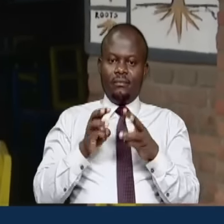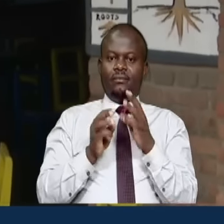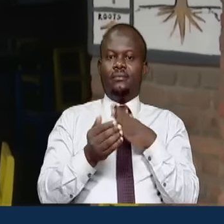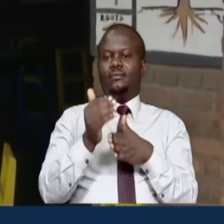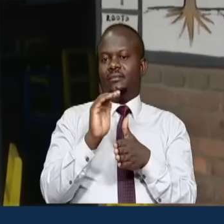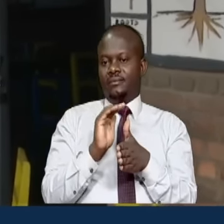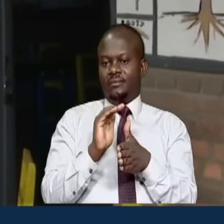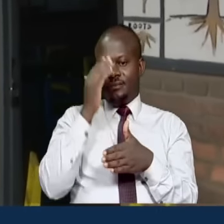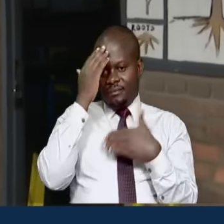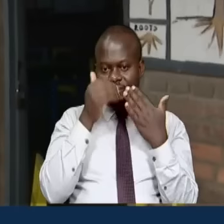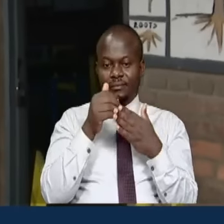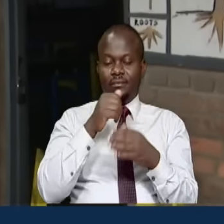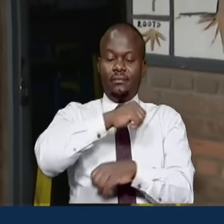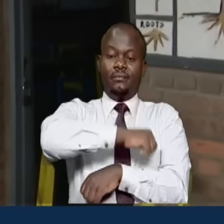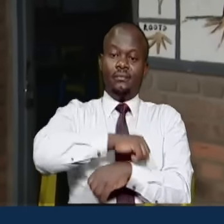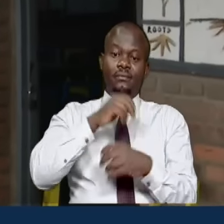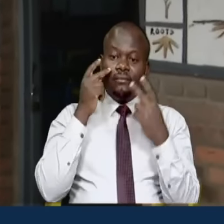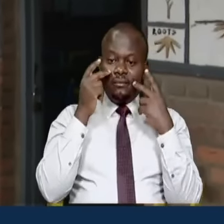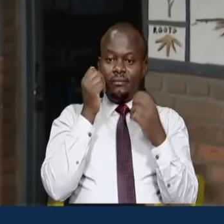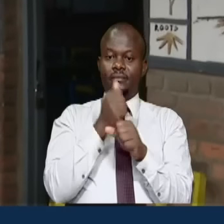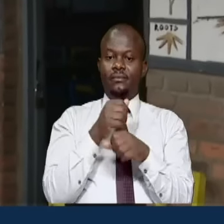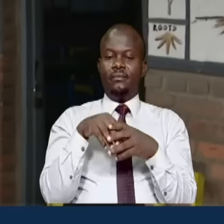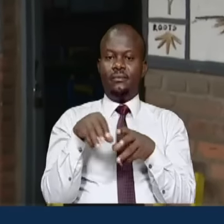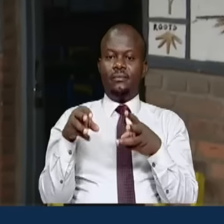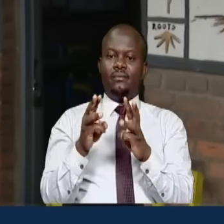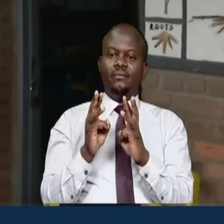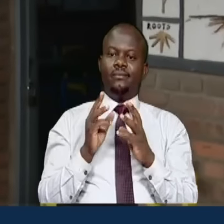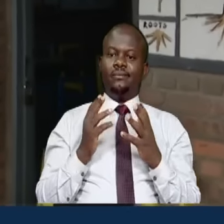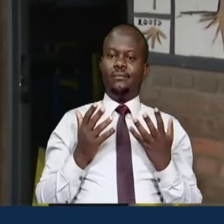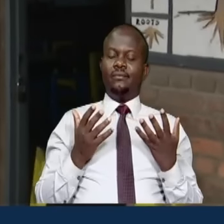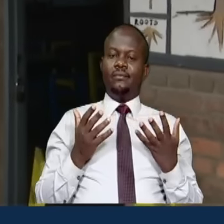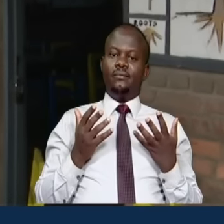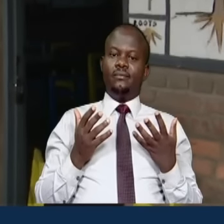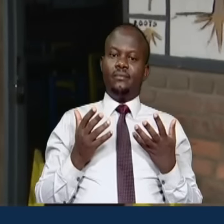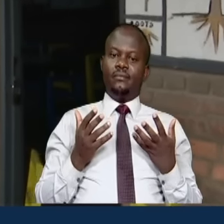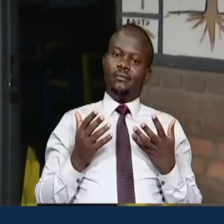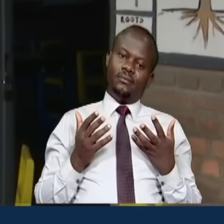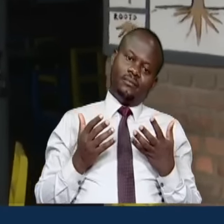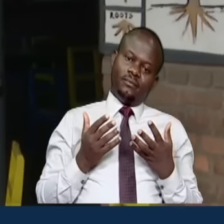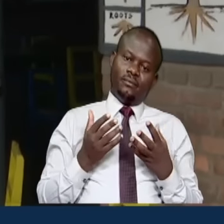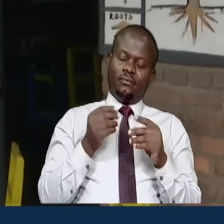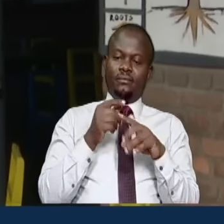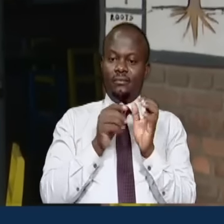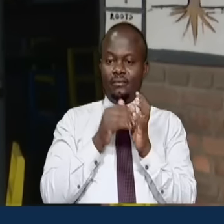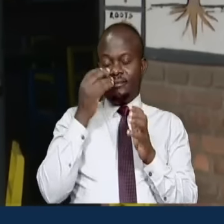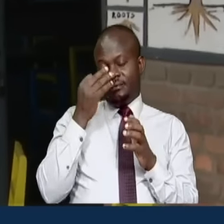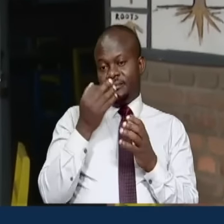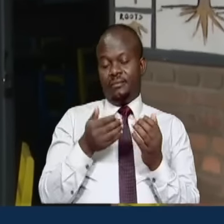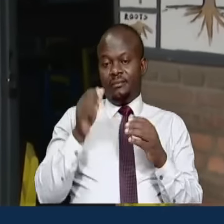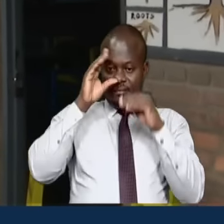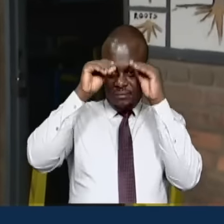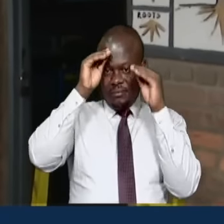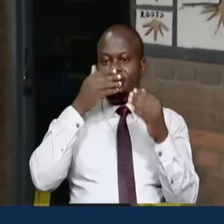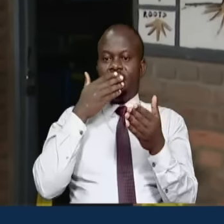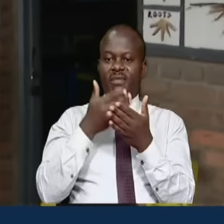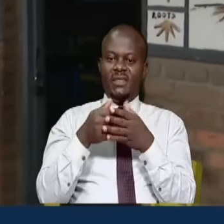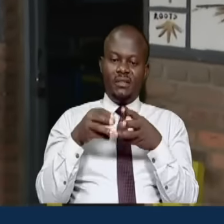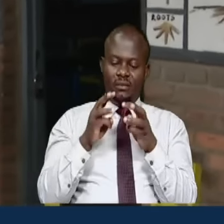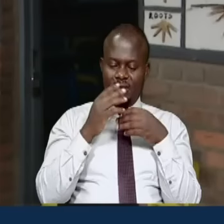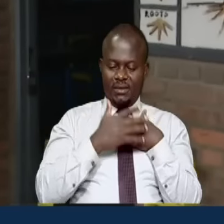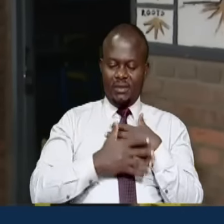professionnel, ko ku ishuri usanga babikora mu buryo nyine bwo kunyuraho gusa, ariko iyo umwana abyize neza akabyiga mu buryo buri